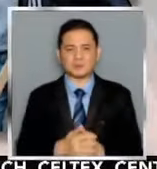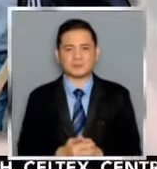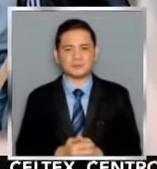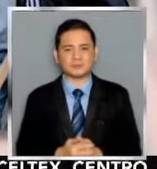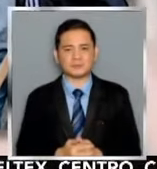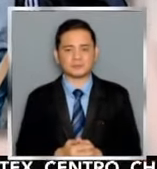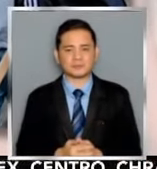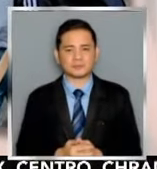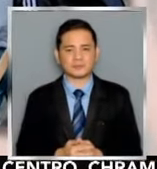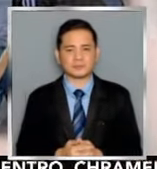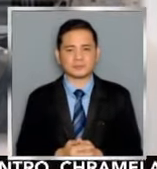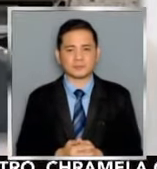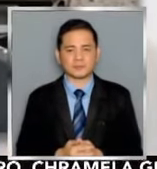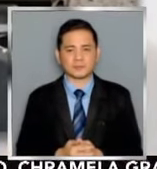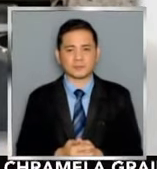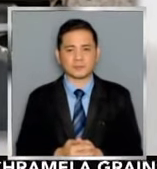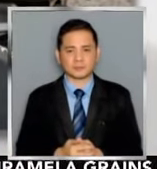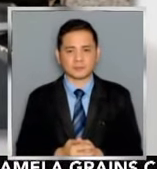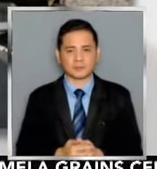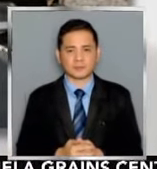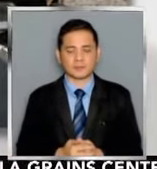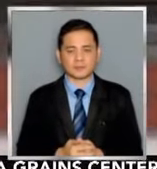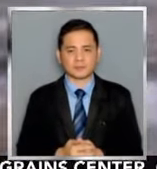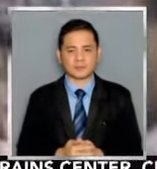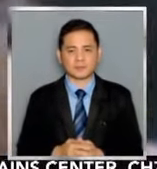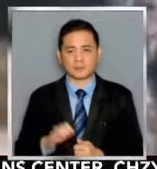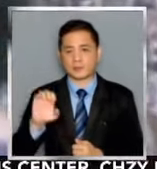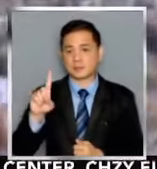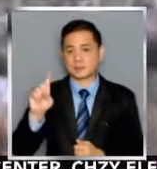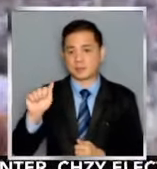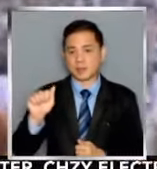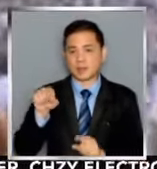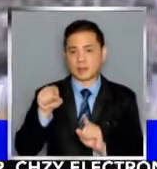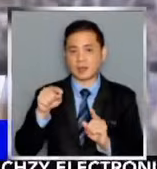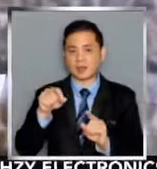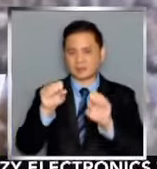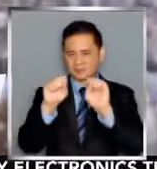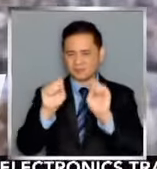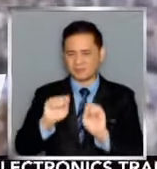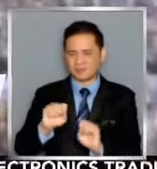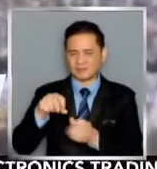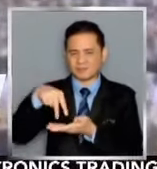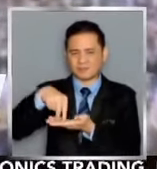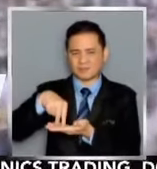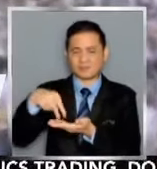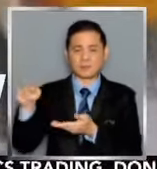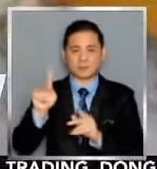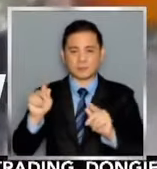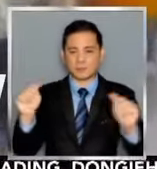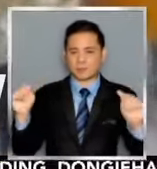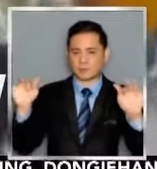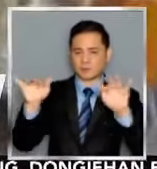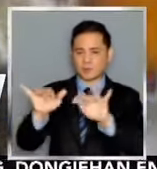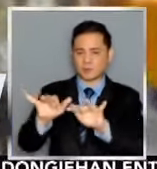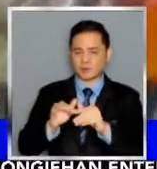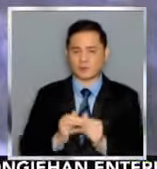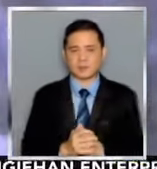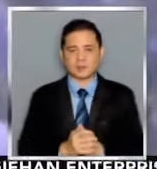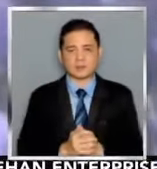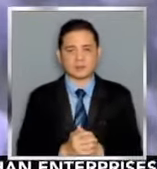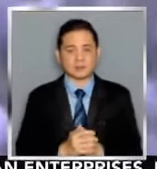People Power Revolution sa EDSA Shrine ang ilang grupo. Ang pamilya Aquino naman, sinabing naniniwala raw